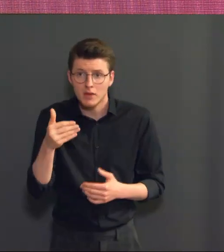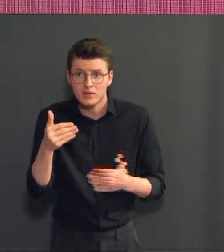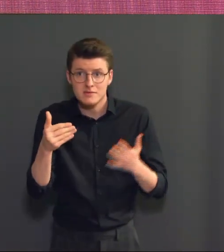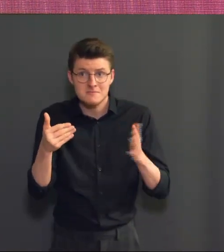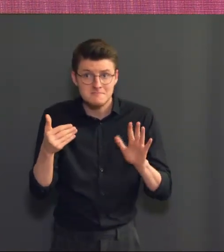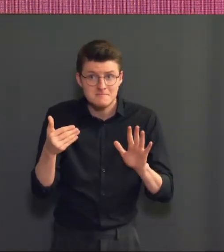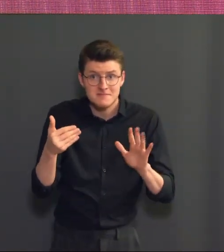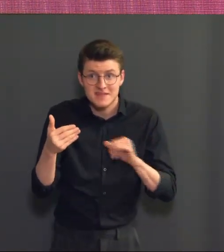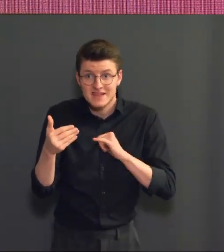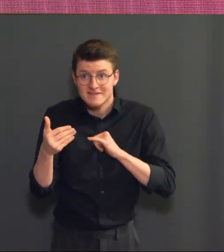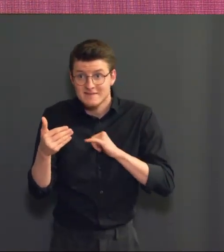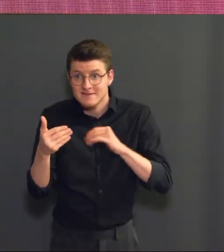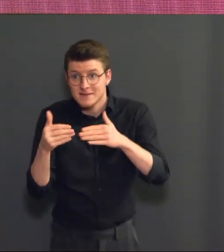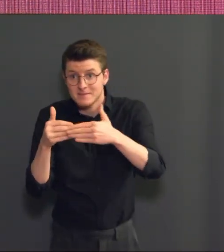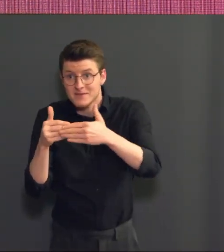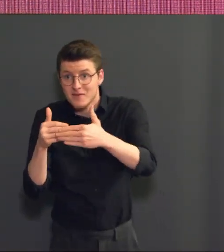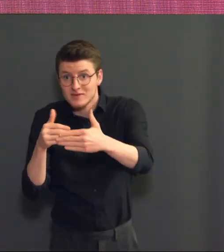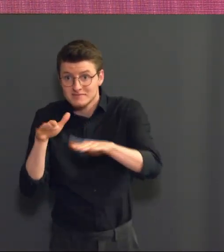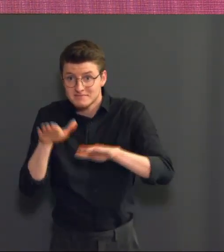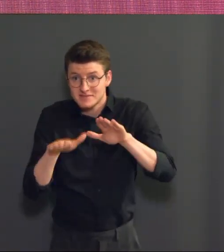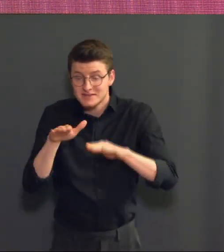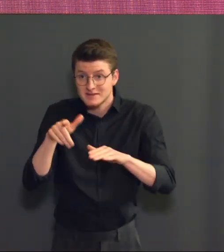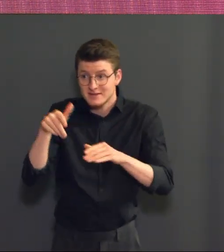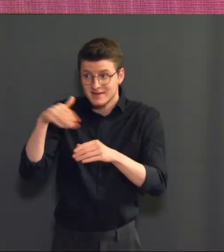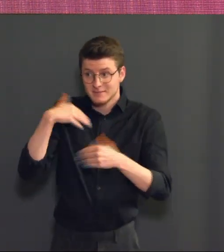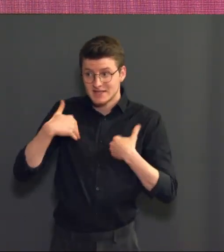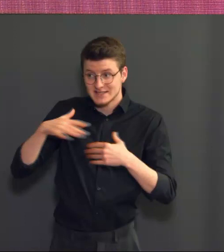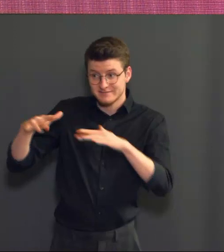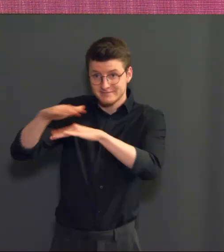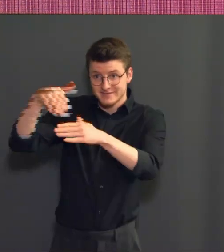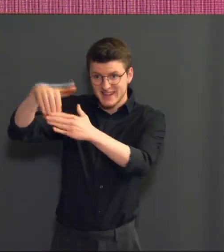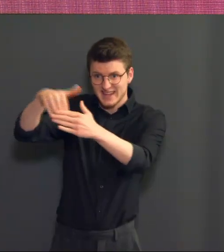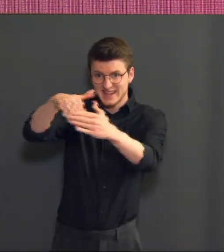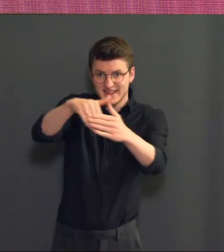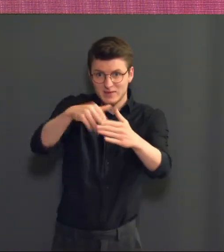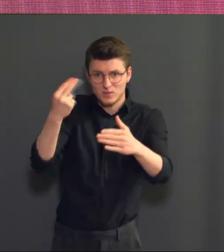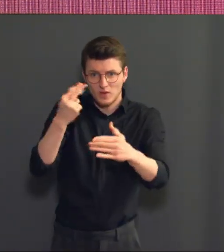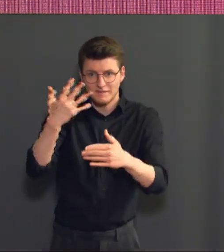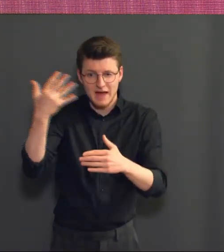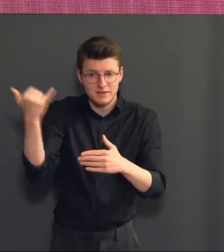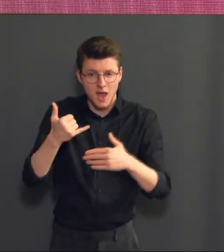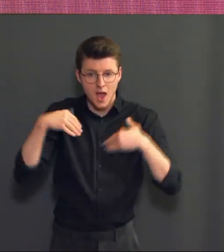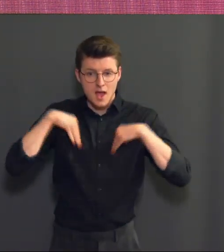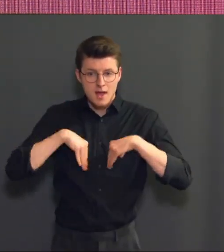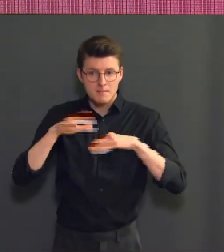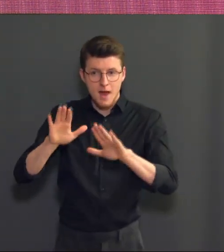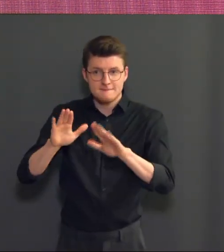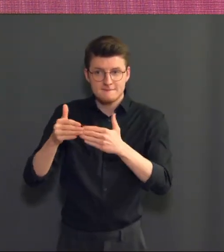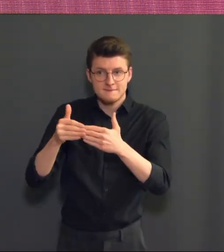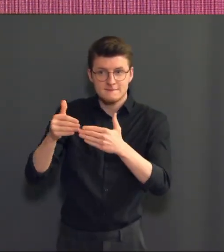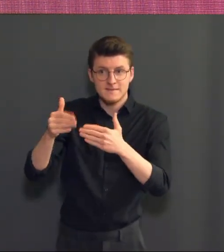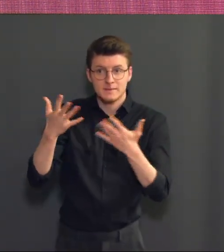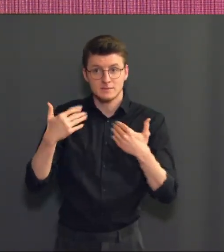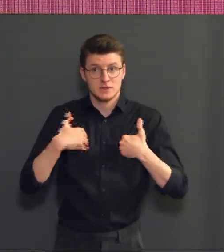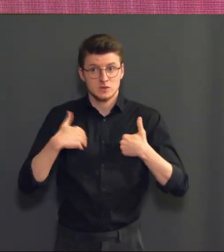in de incubatieperiode zitten. Die is gemiddeld een 5-tal dagen. En wanneer mensen de eerste symptomen krijgen, dan weet je dat